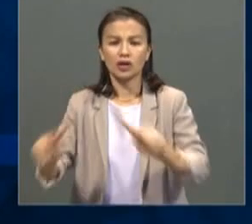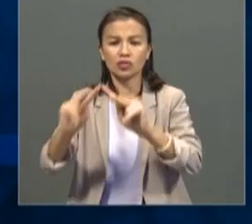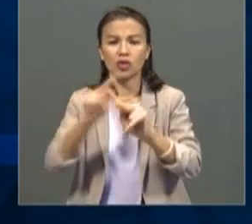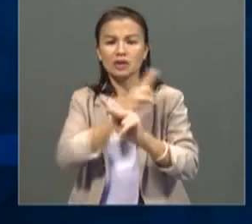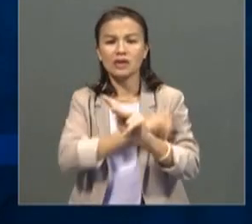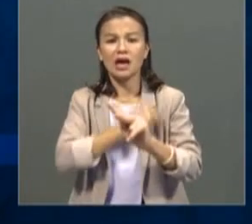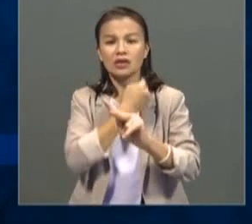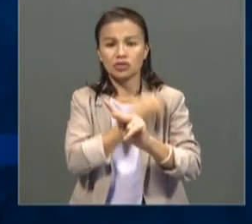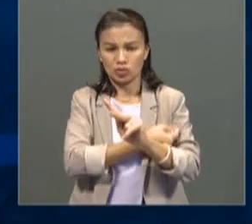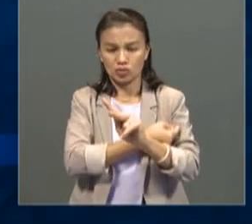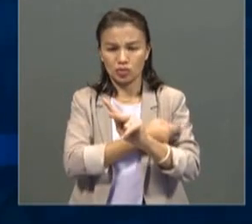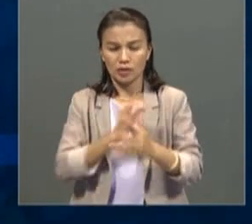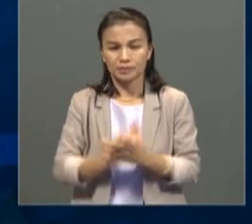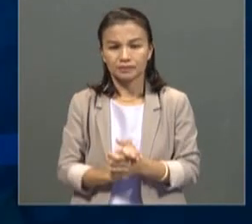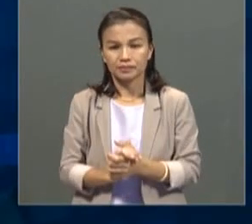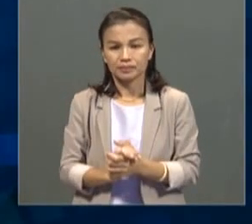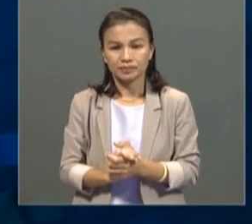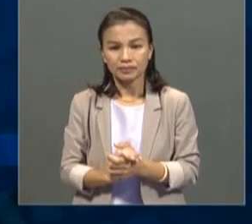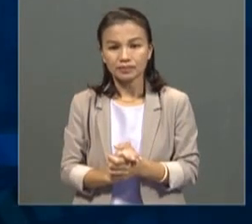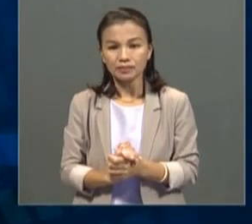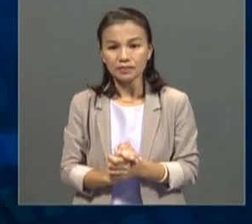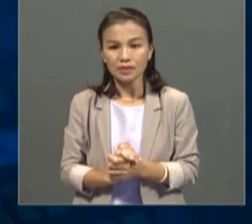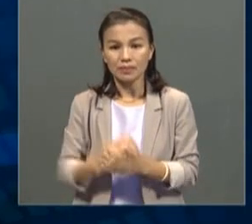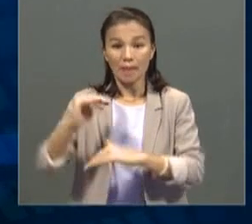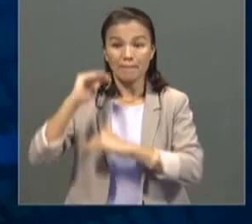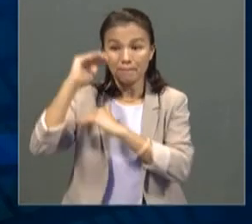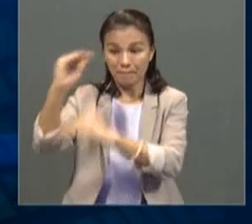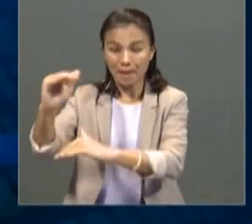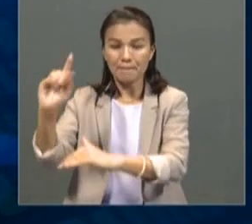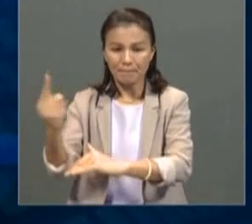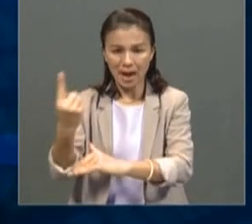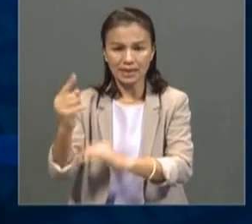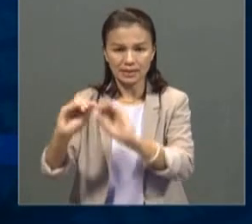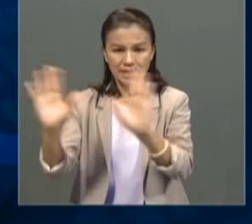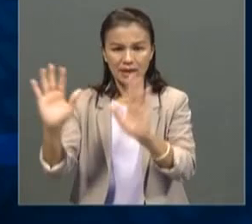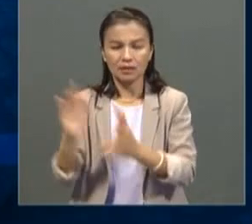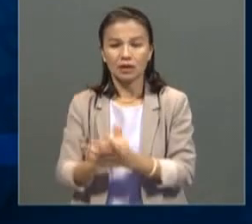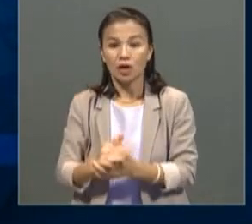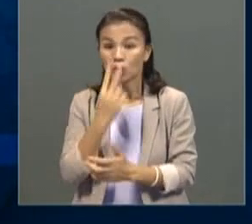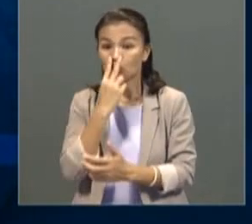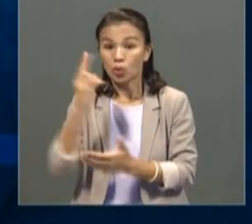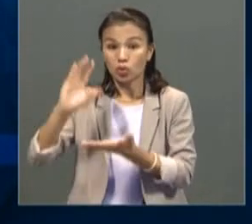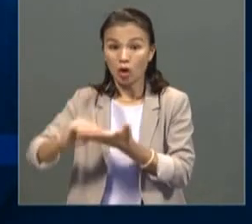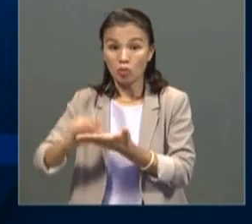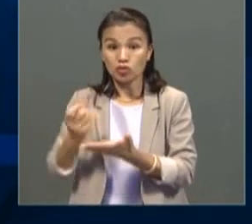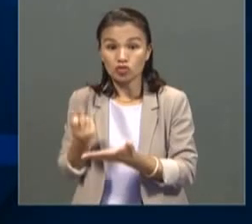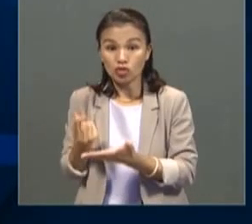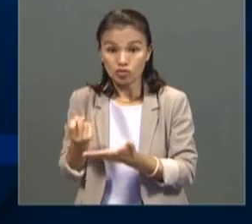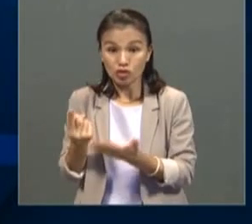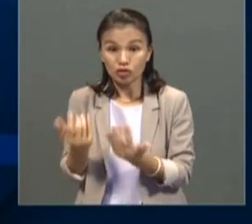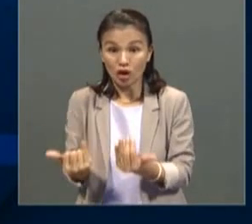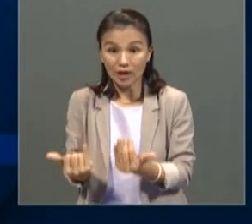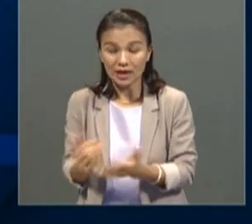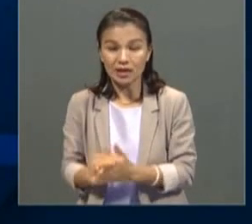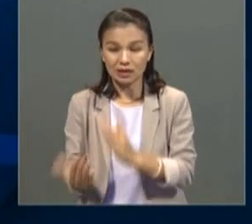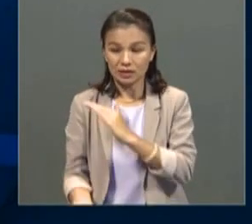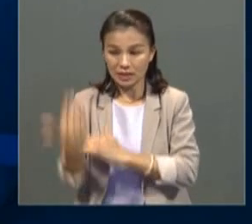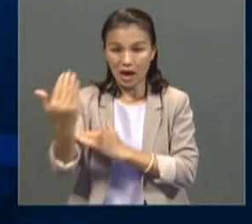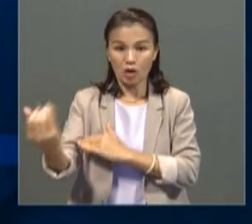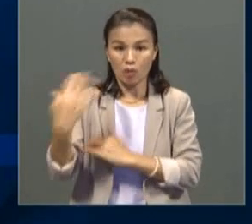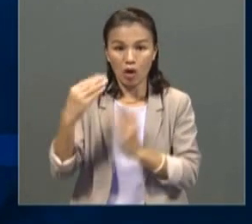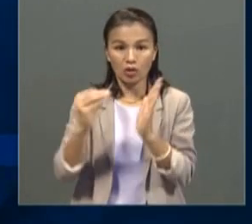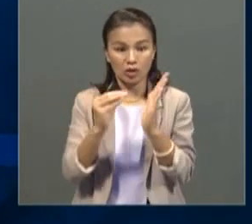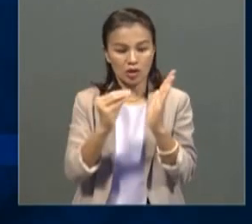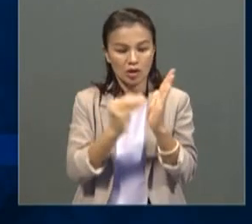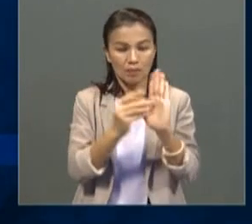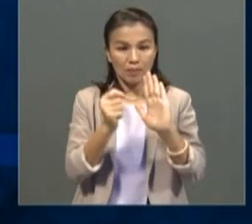ดี XA สุบิโรกันแอมพอมาพิจารณากันเนาะจันโอโรกันตีชาได้กันแอมยี่ตัวมาตีลูกบ้าอะไรเอาจันโอโรดีวันจะไม่วัน